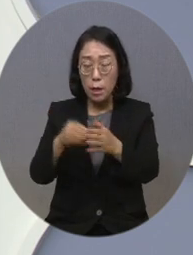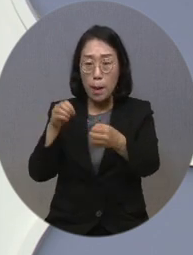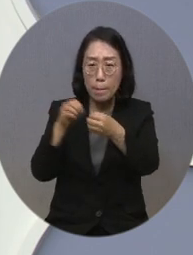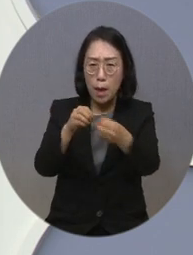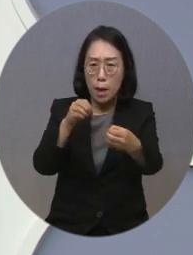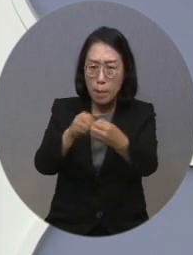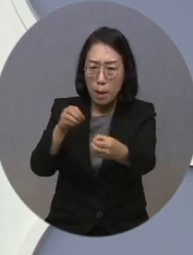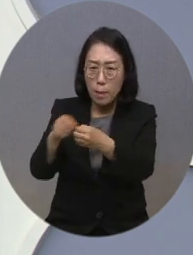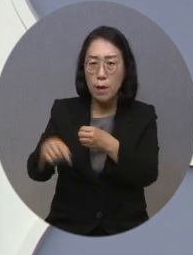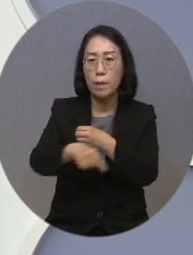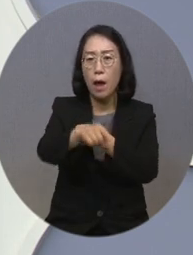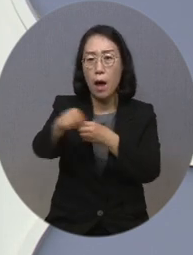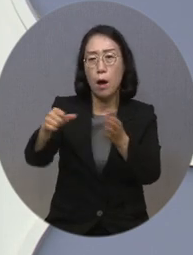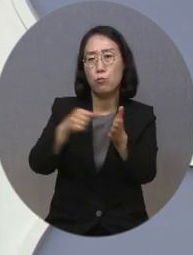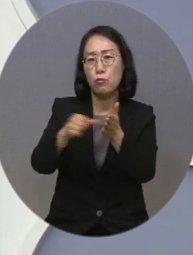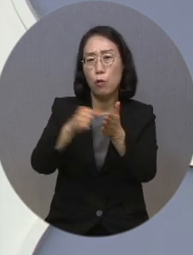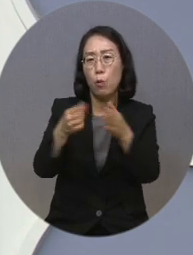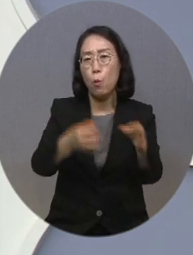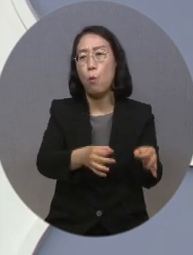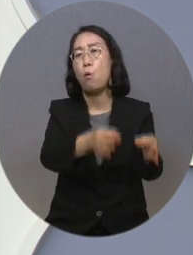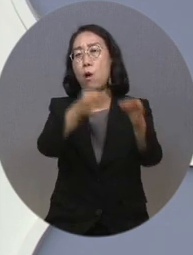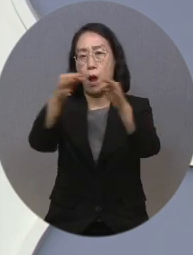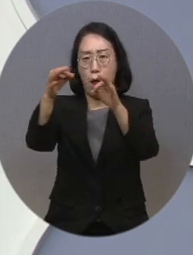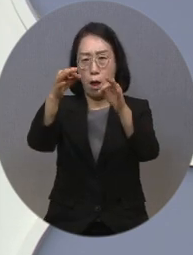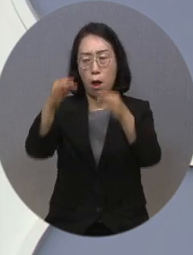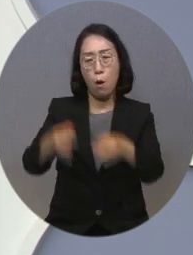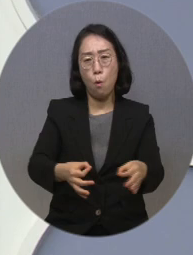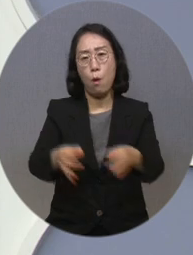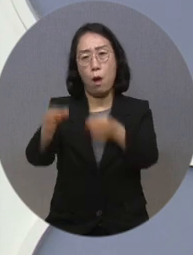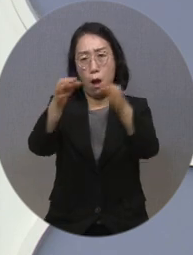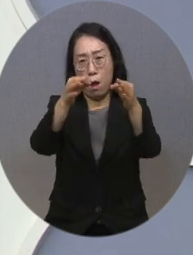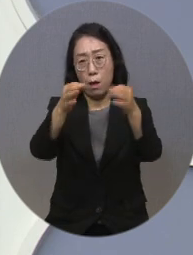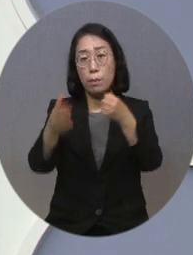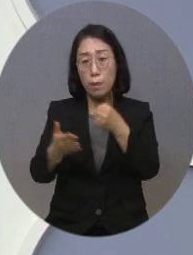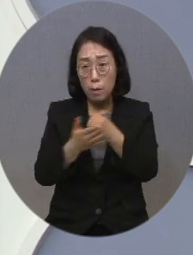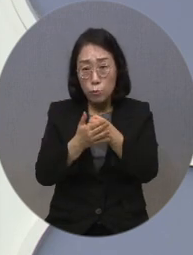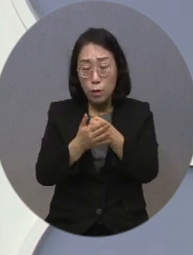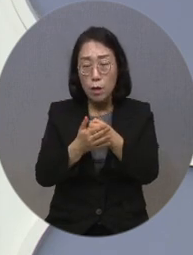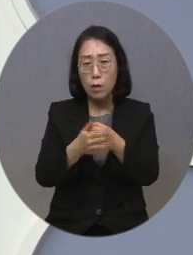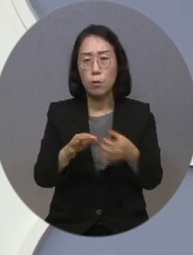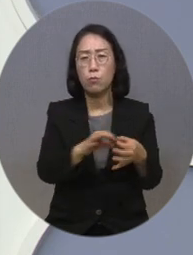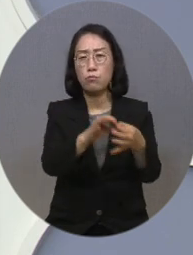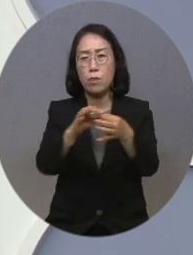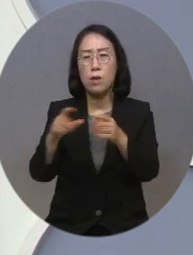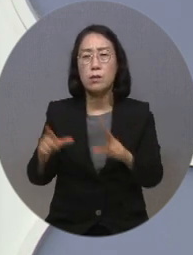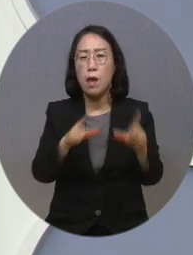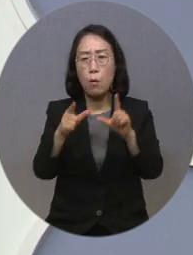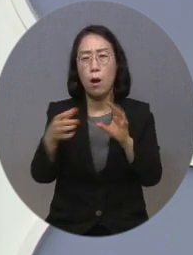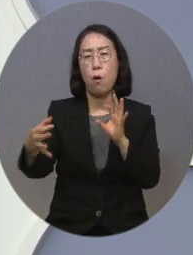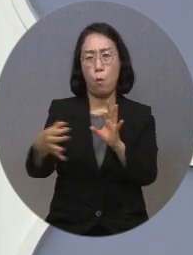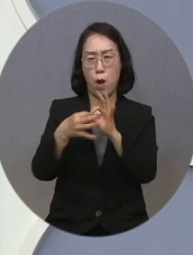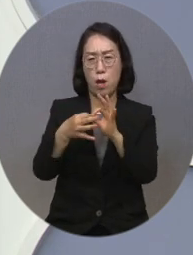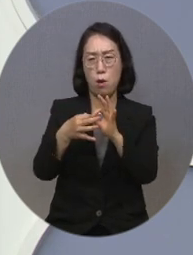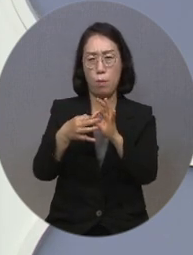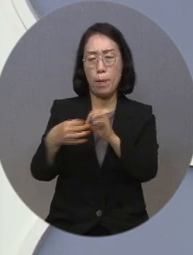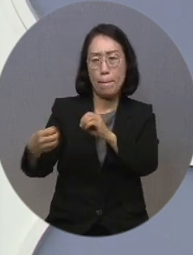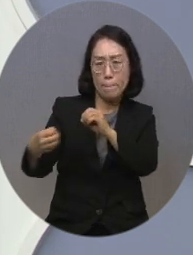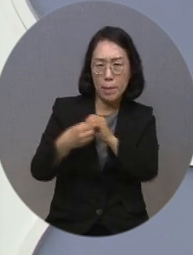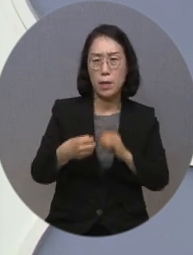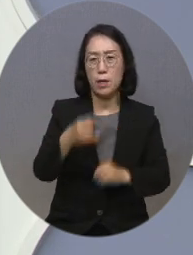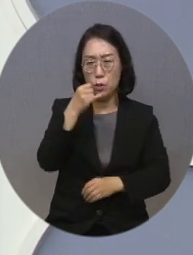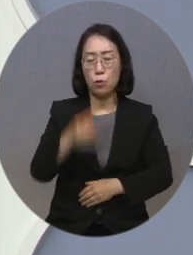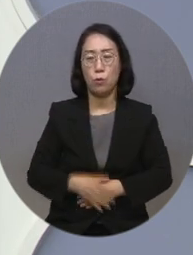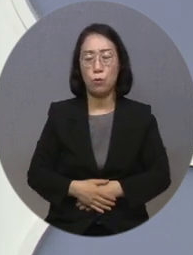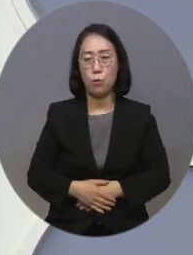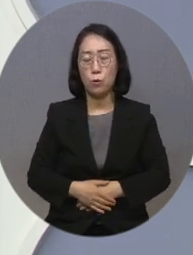영향을 미치기 때문에 서민 생활에도 직접적 연계되는 상황이다. 저는 이렇게 파악을 합니다. 지금 우리